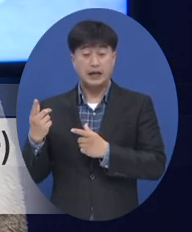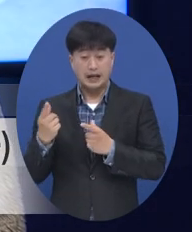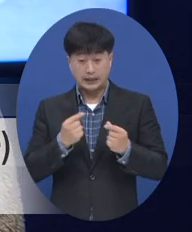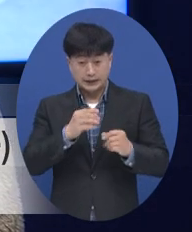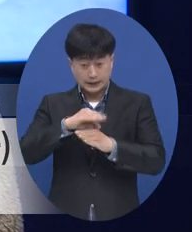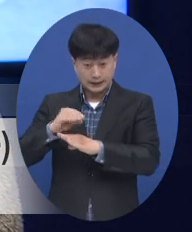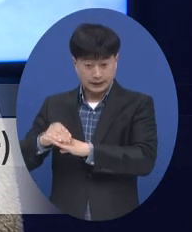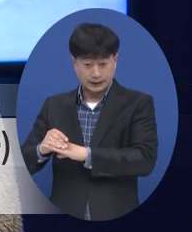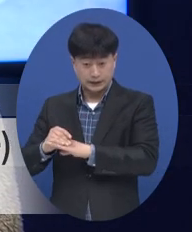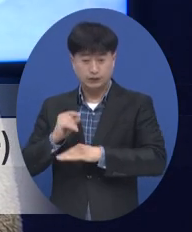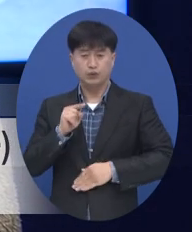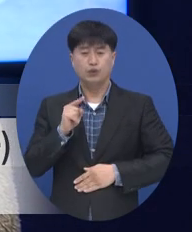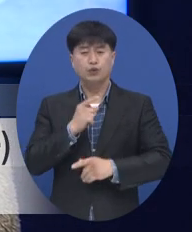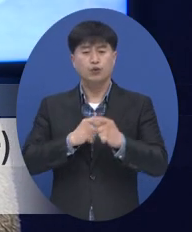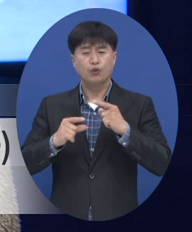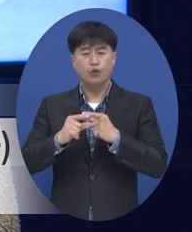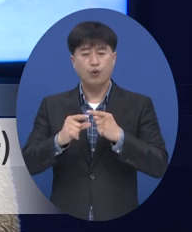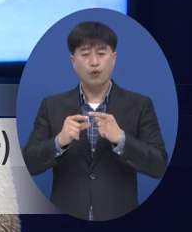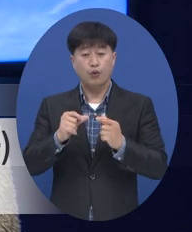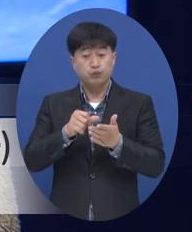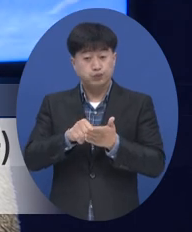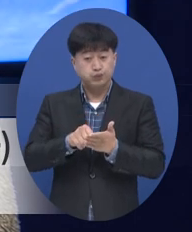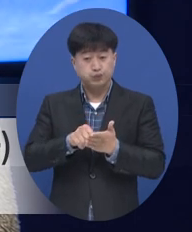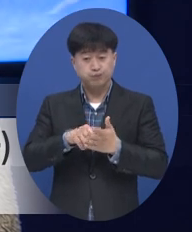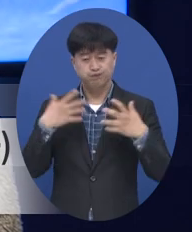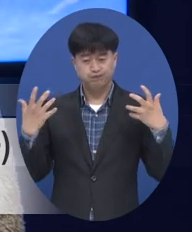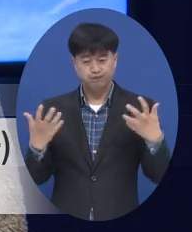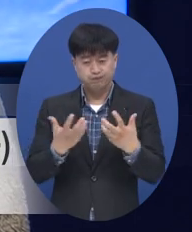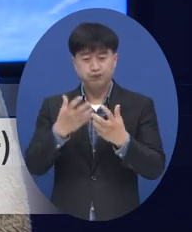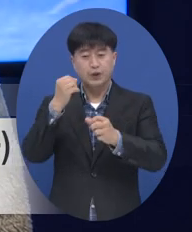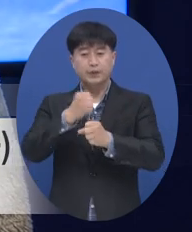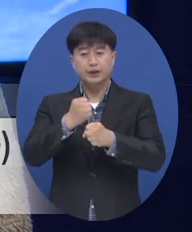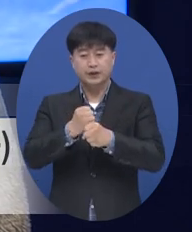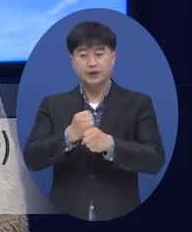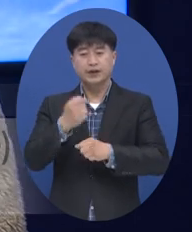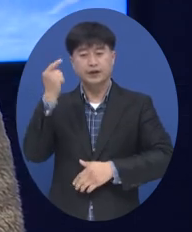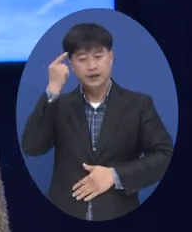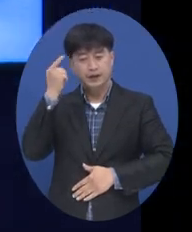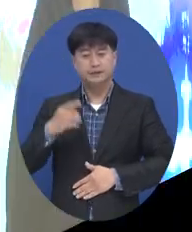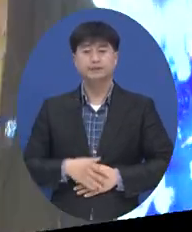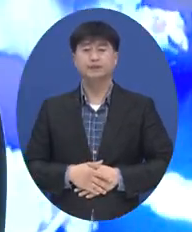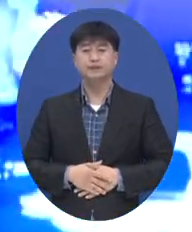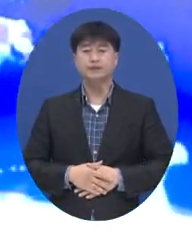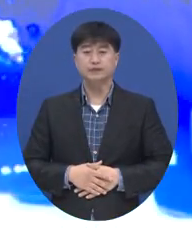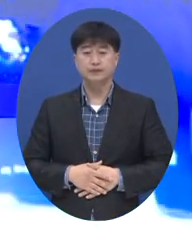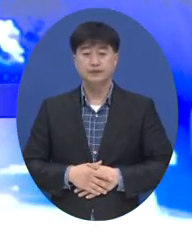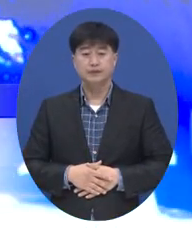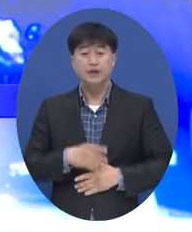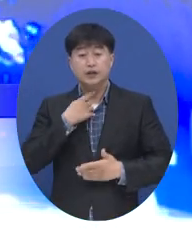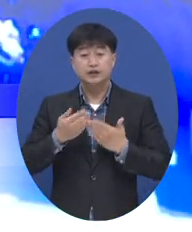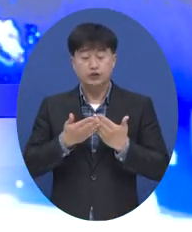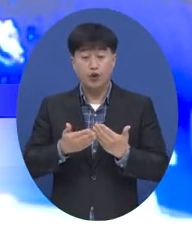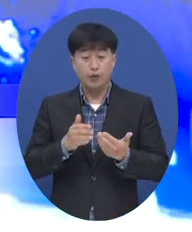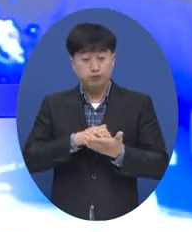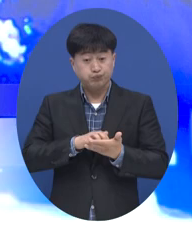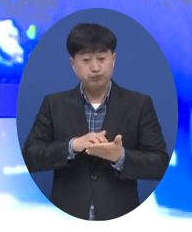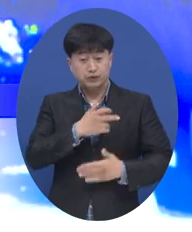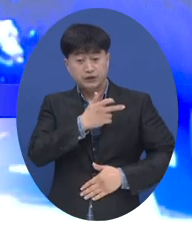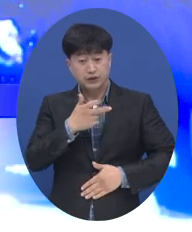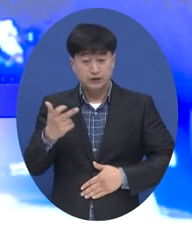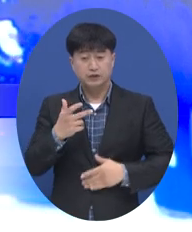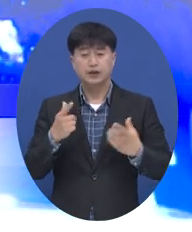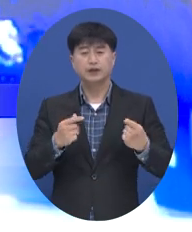접목시킨 점이 좀 더 작품을 풍성하게 만들지 않았나. 체험의 비중이 좀 큰